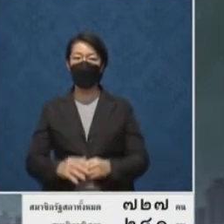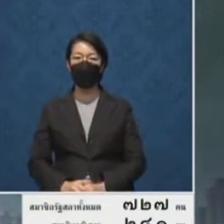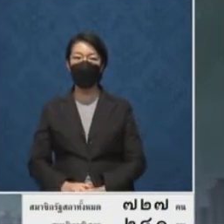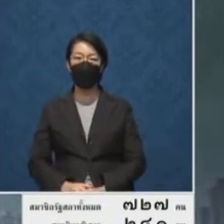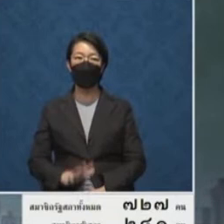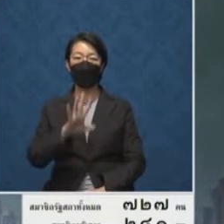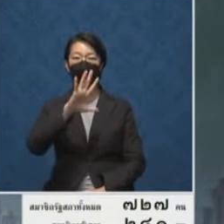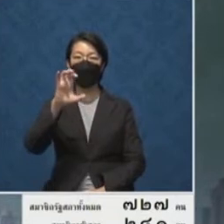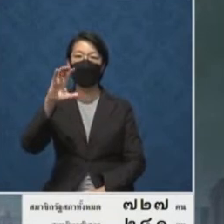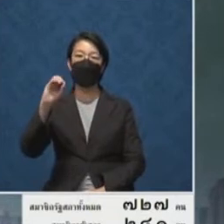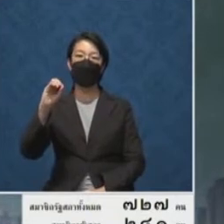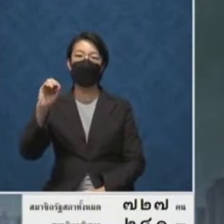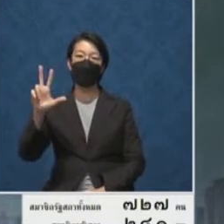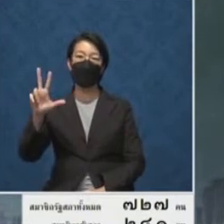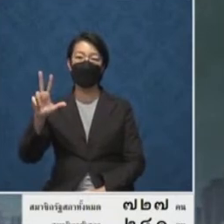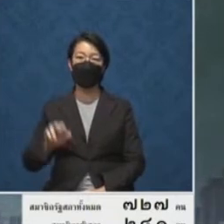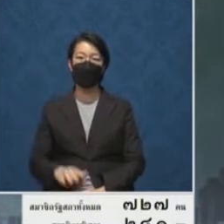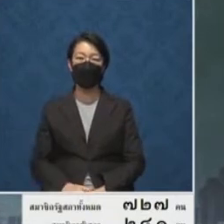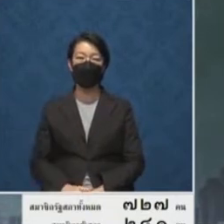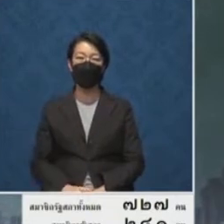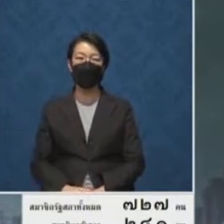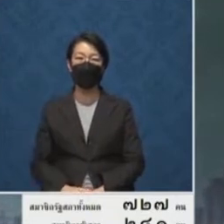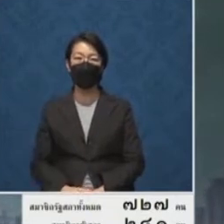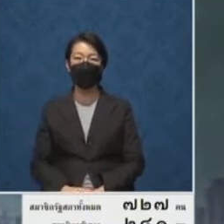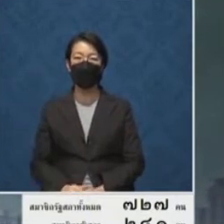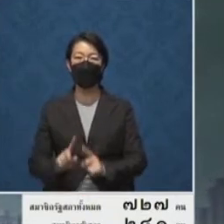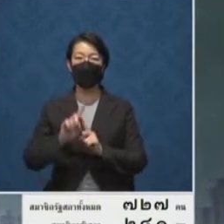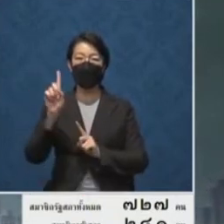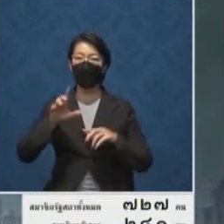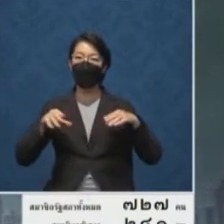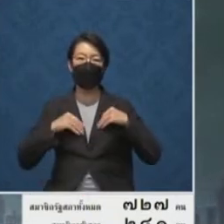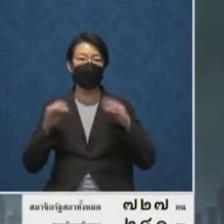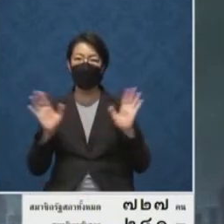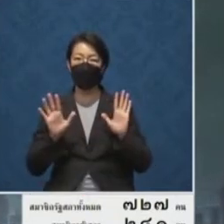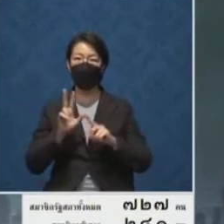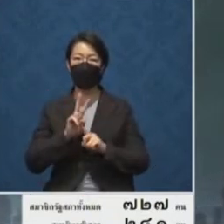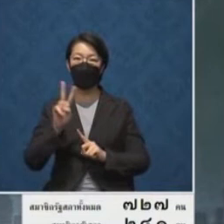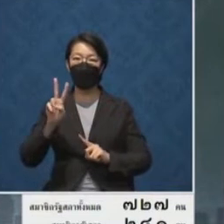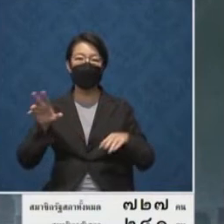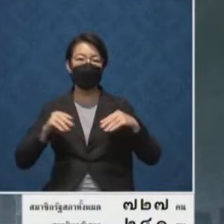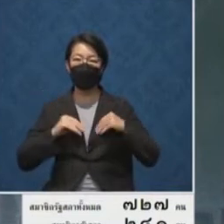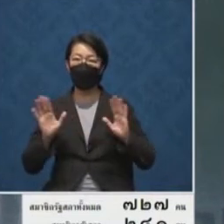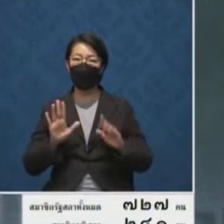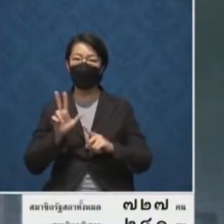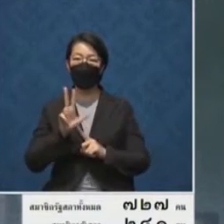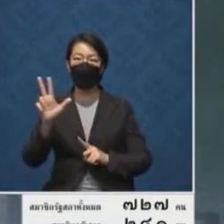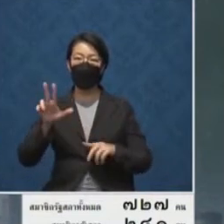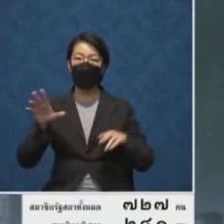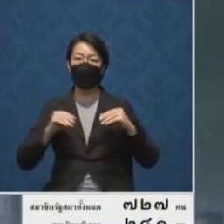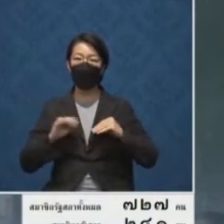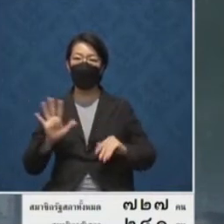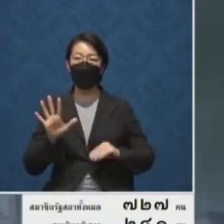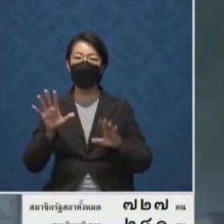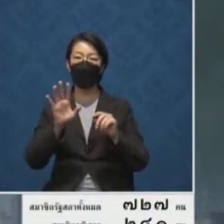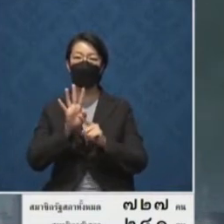ครับ 503นายศรีศักดิ์วัฒนพรมงคล 1ไม่รับหลักการ2ไม่รับหลักการ